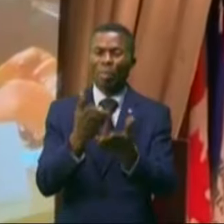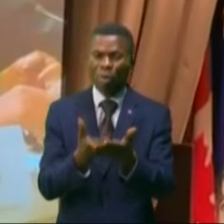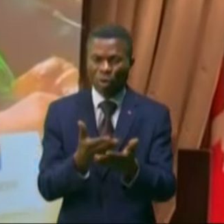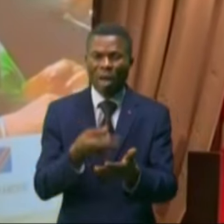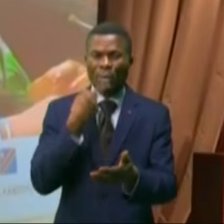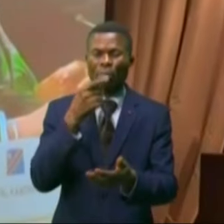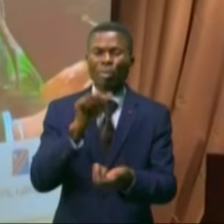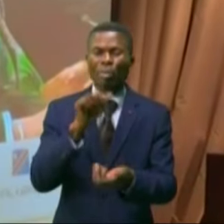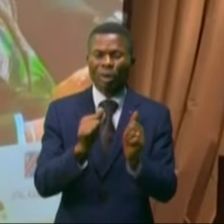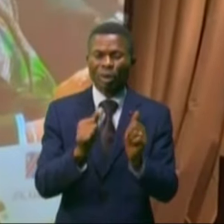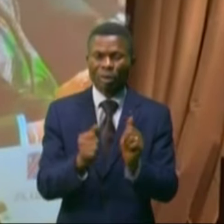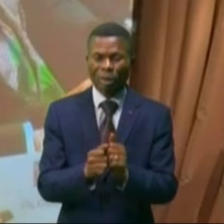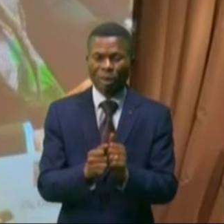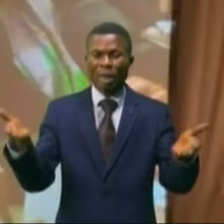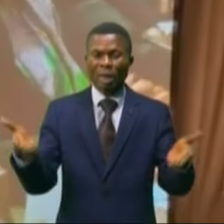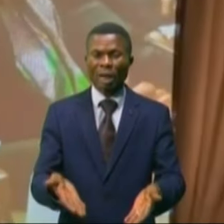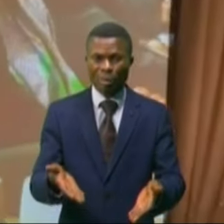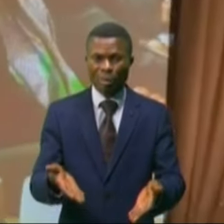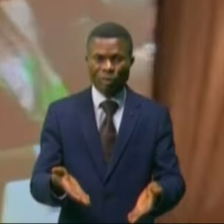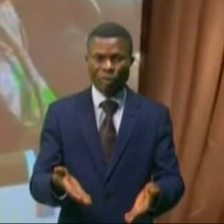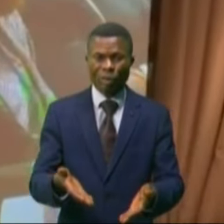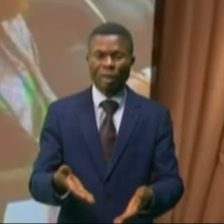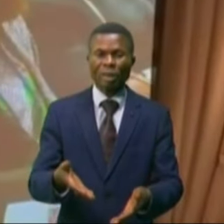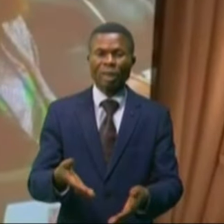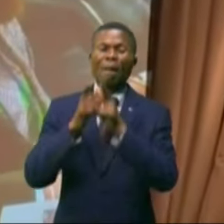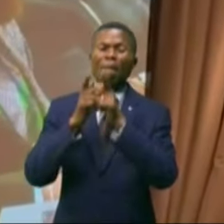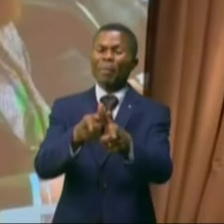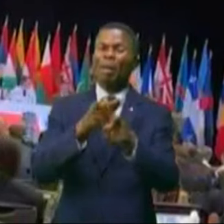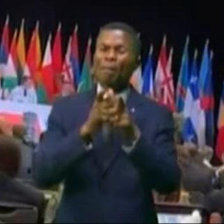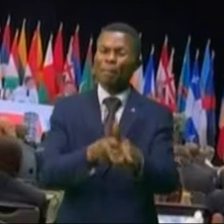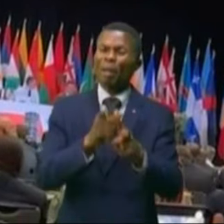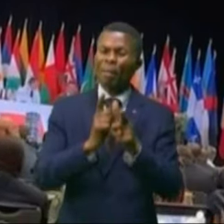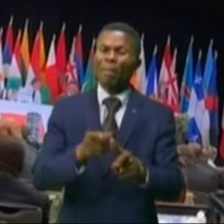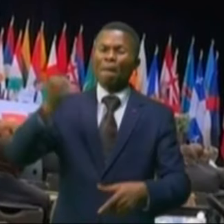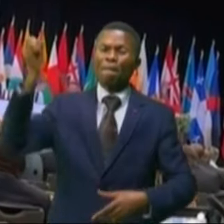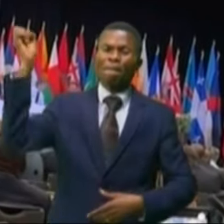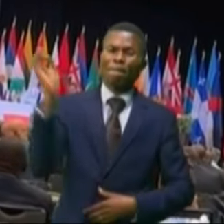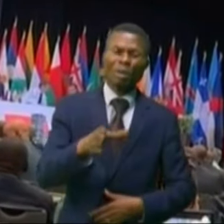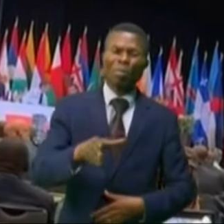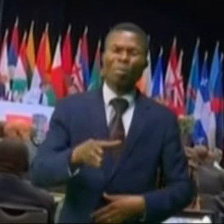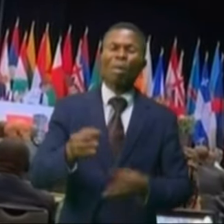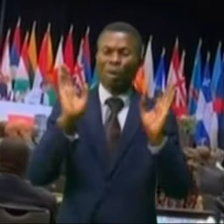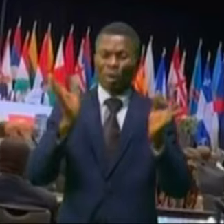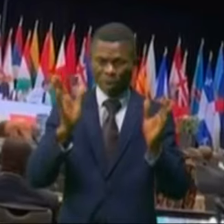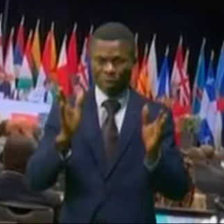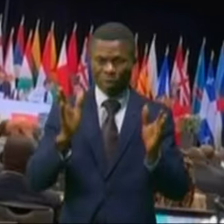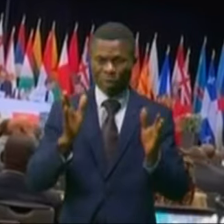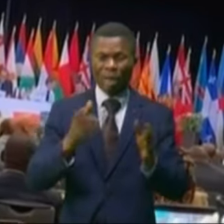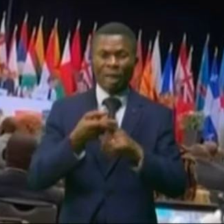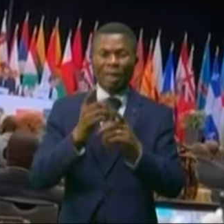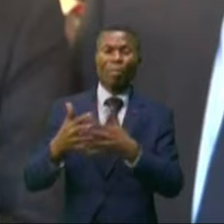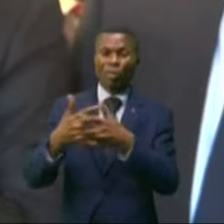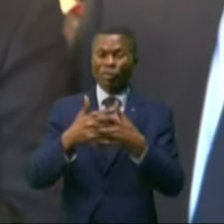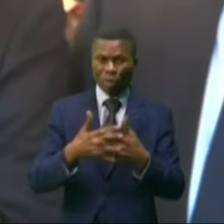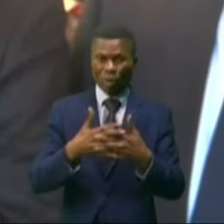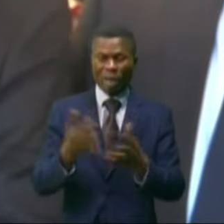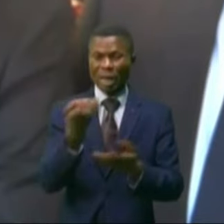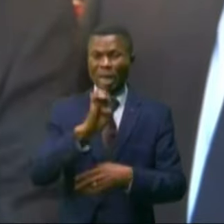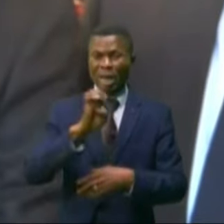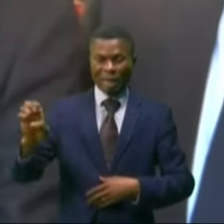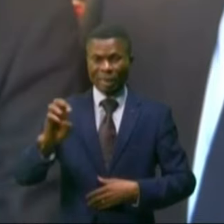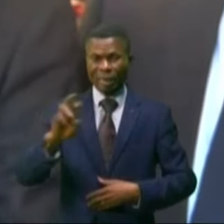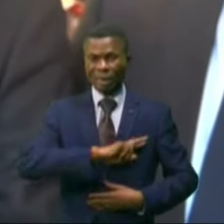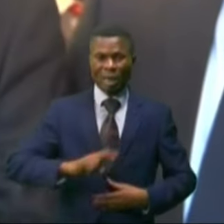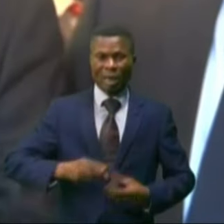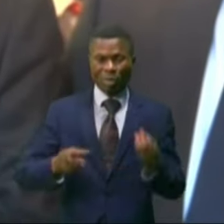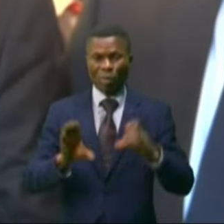de la présence des lance-missiles, des armes sophistiquée de l'artillerie lourde dans la partie est de la